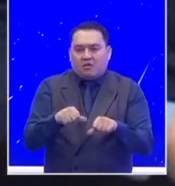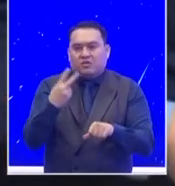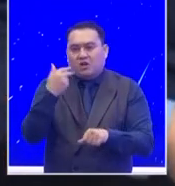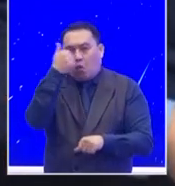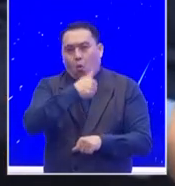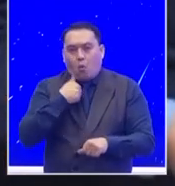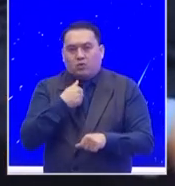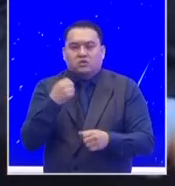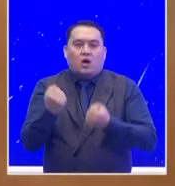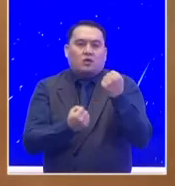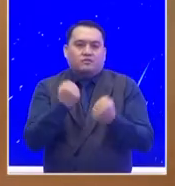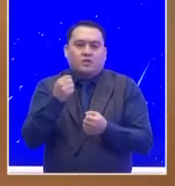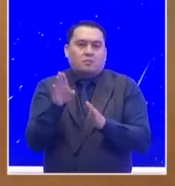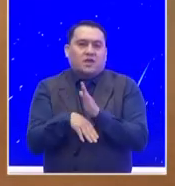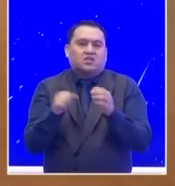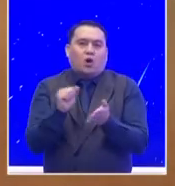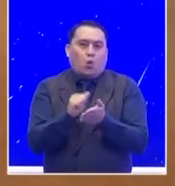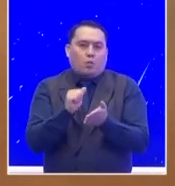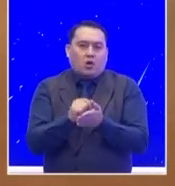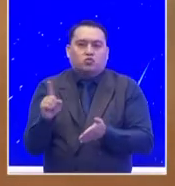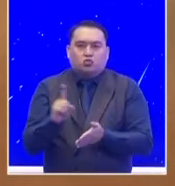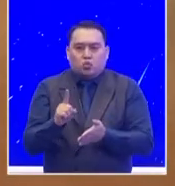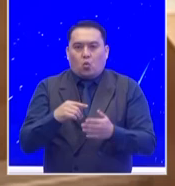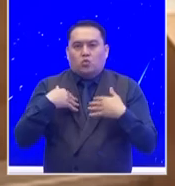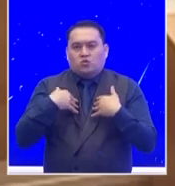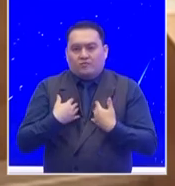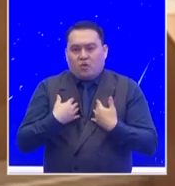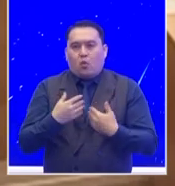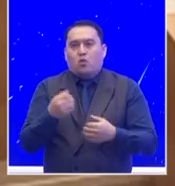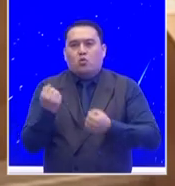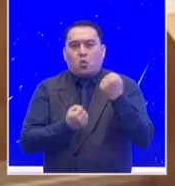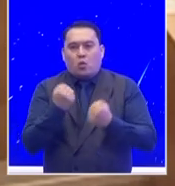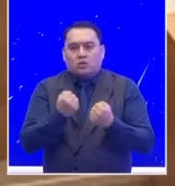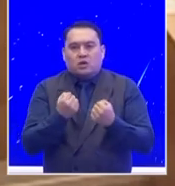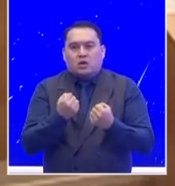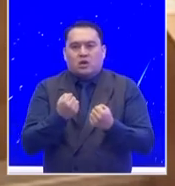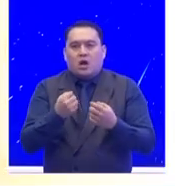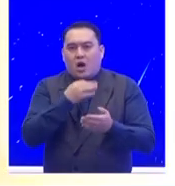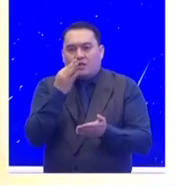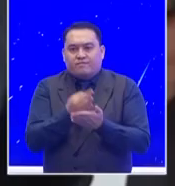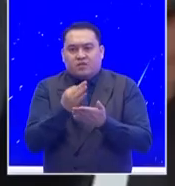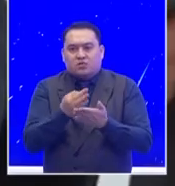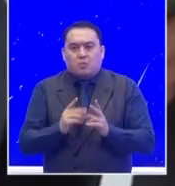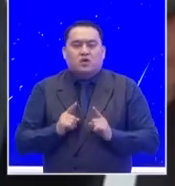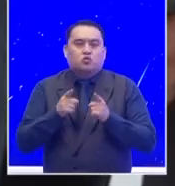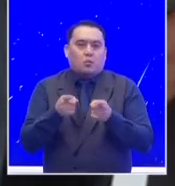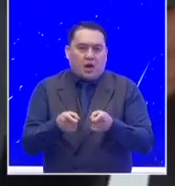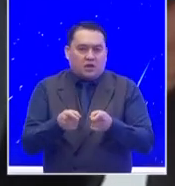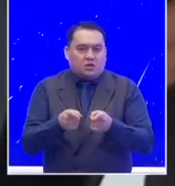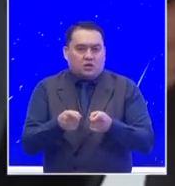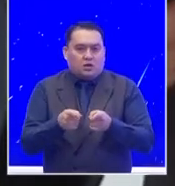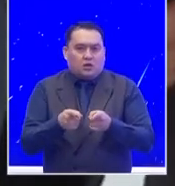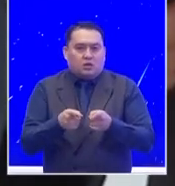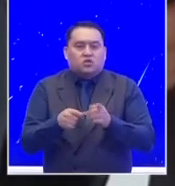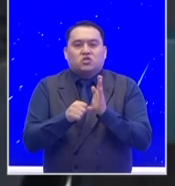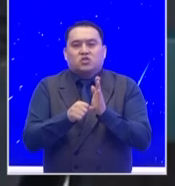равно сел за руль без документов. Несмотря на раскаяние, автолюбителя все же придется ответить за свой поступок. Ближайшие